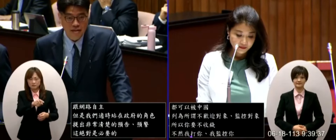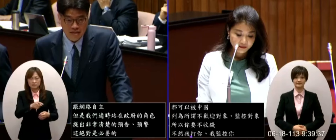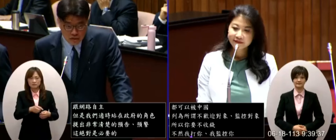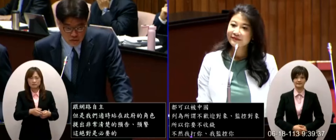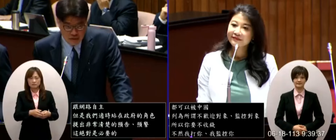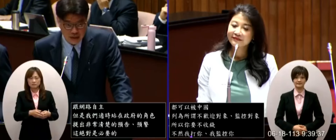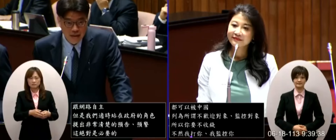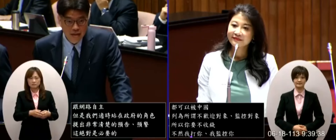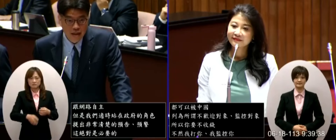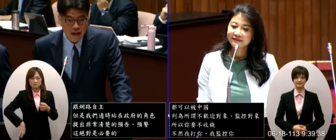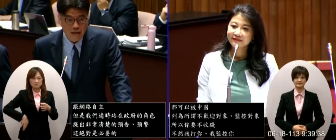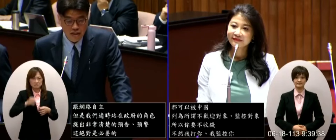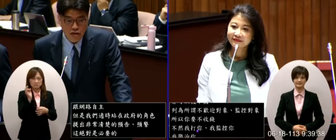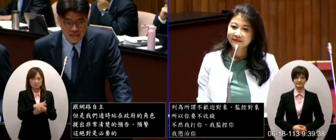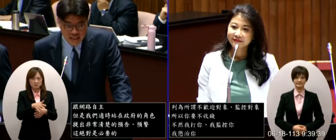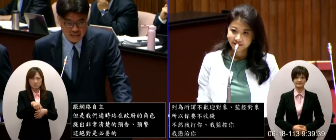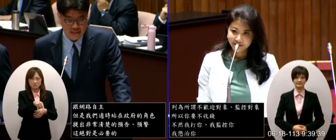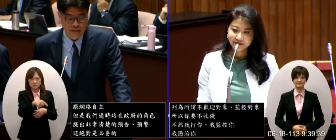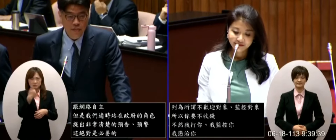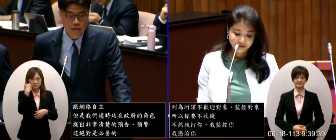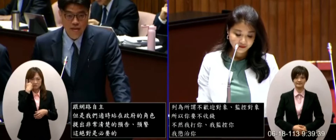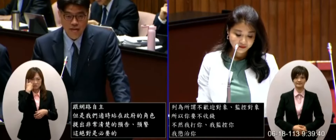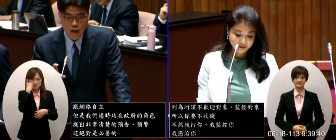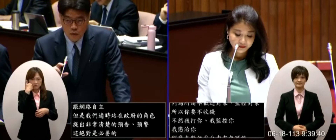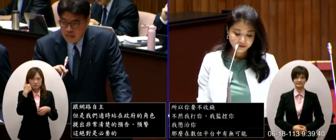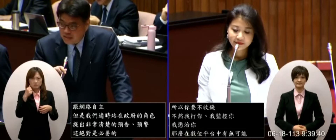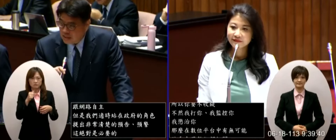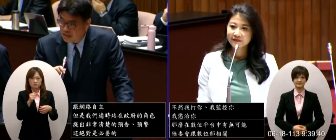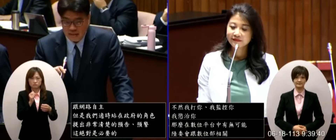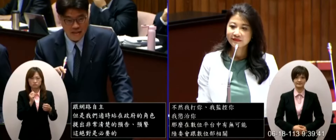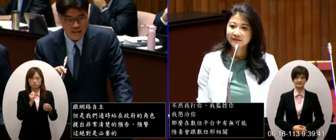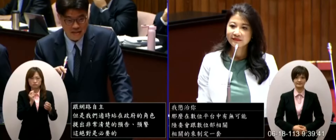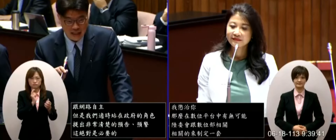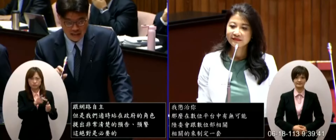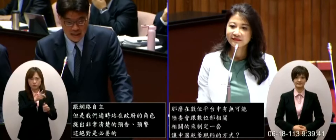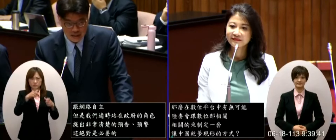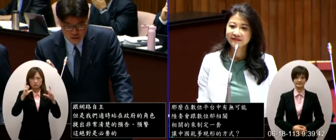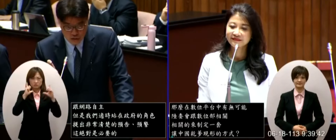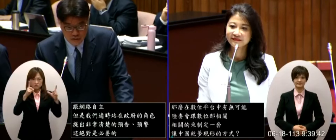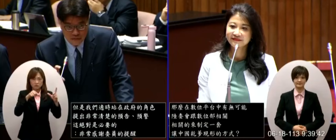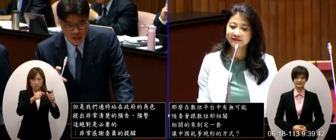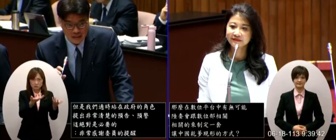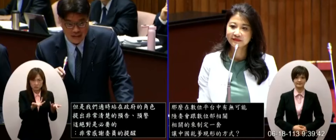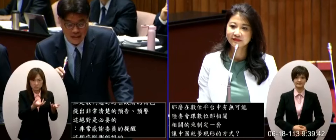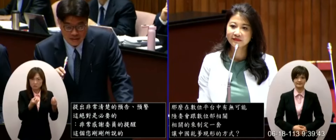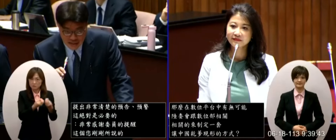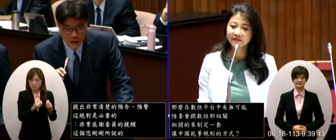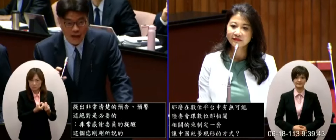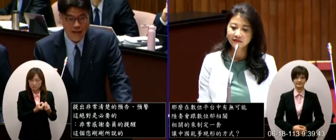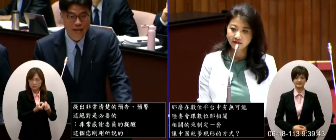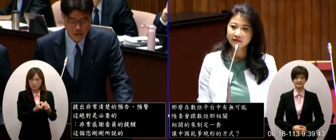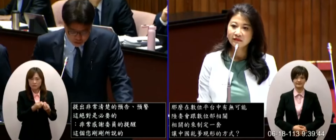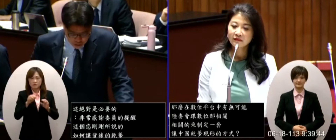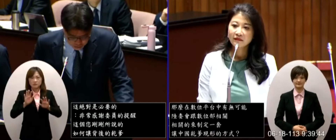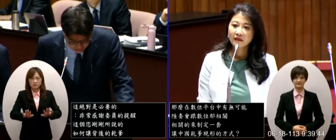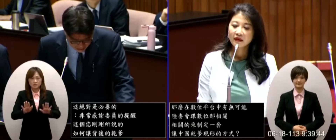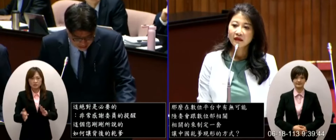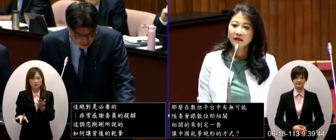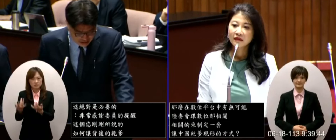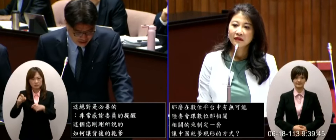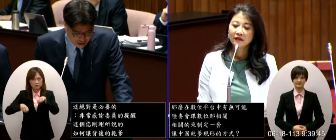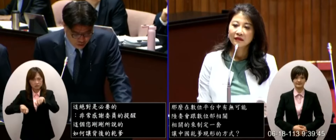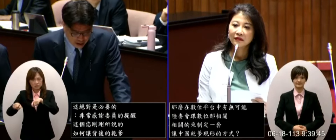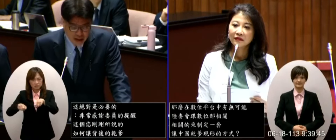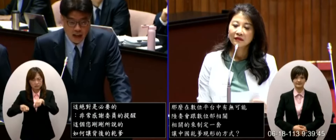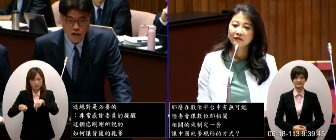背后的赞助者能够现行，那我们现行的打诈专法的草案就有